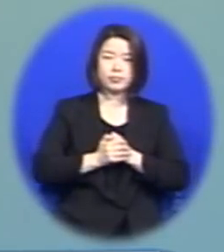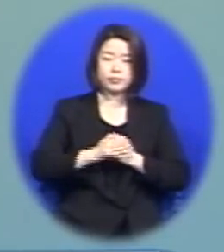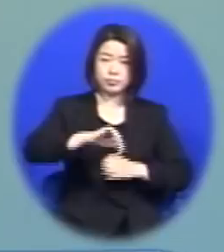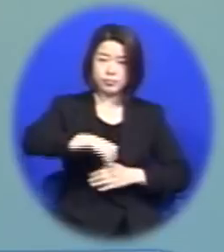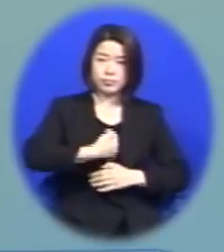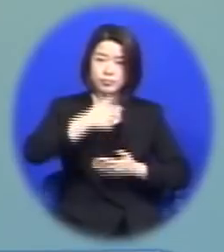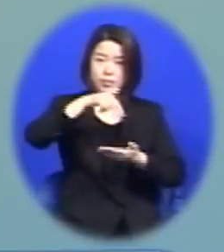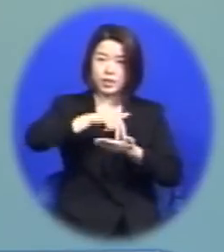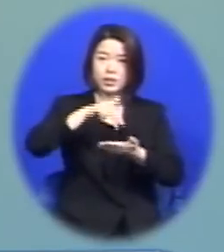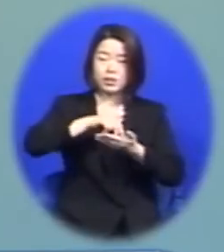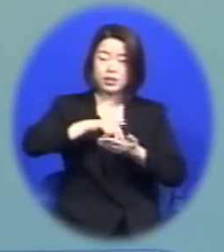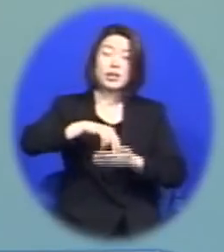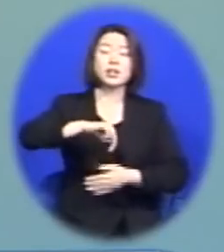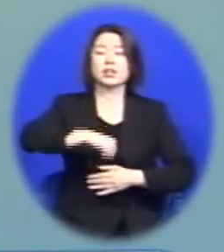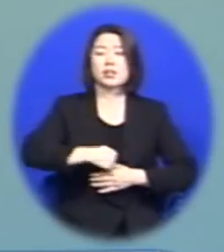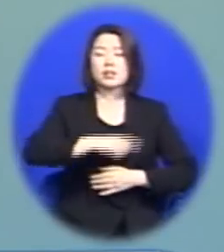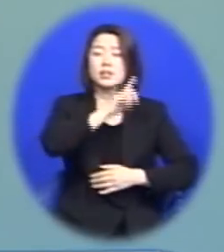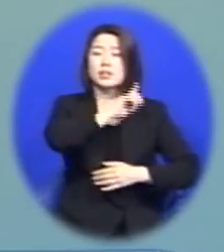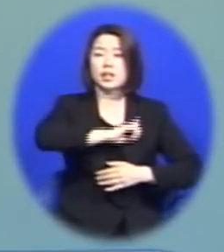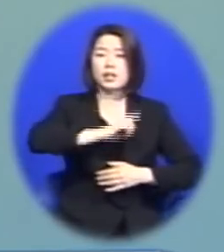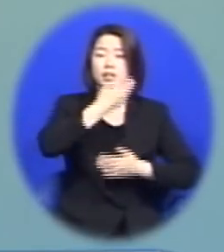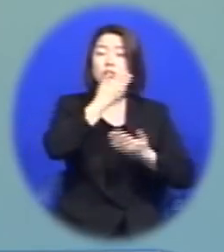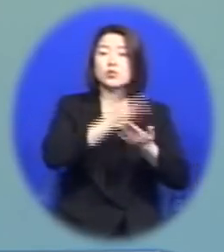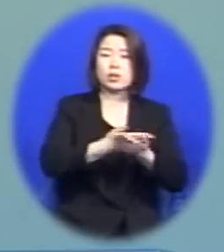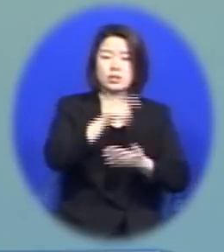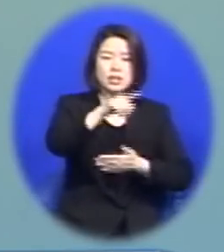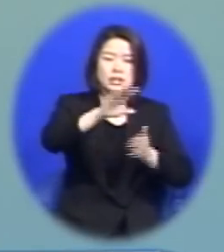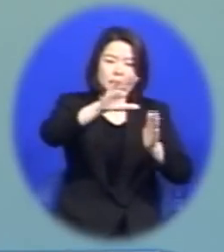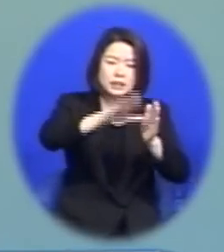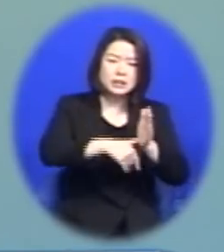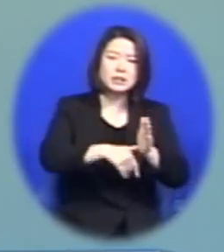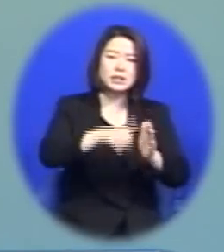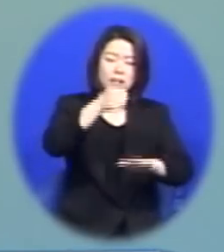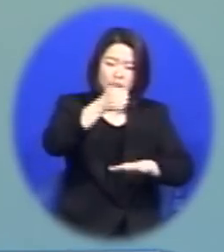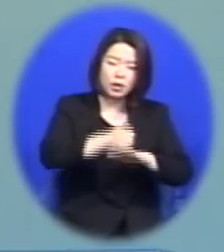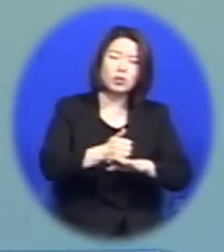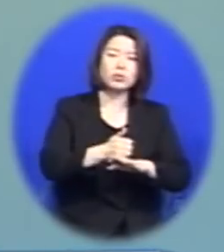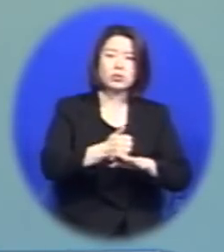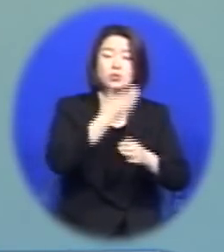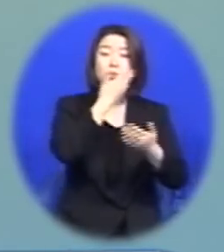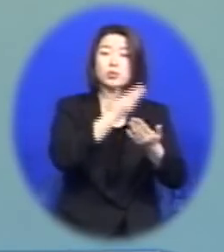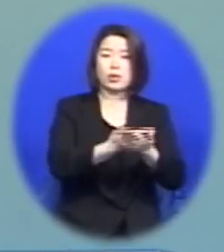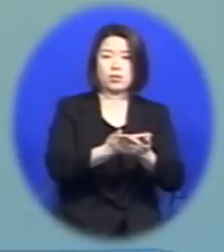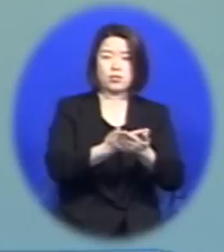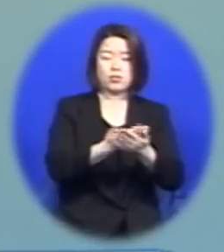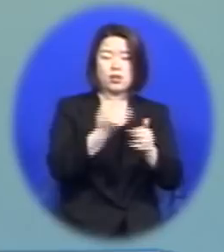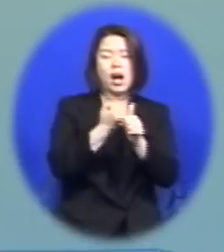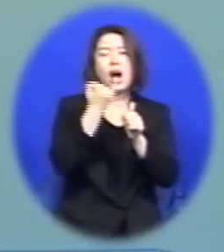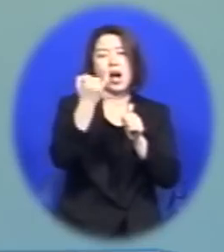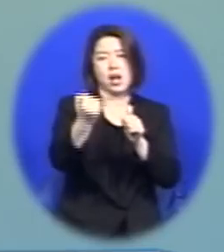자기에게 있어서 가장 중요한 것이 그저 서서히 깨달아 지는 것 아내 였어요